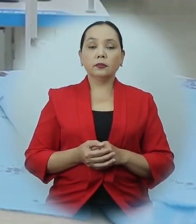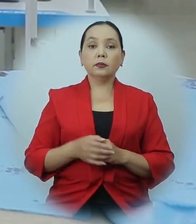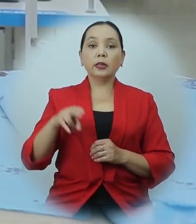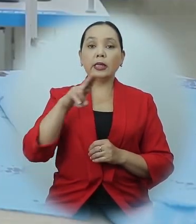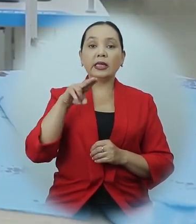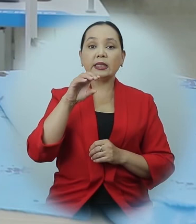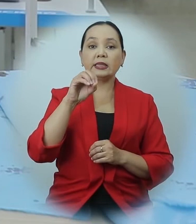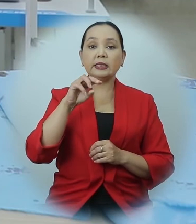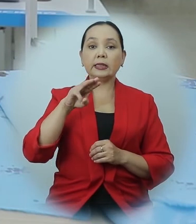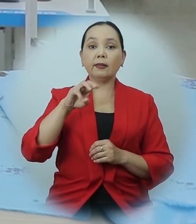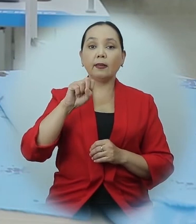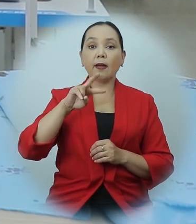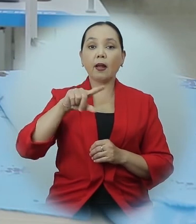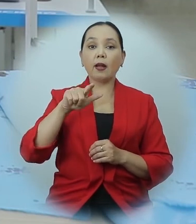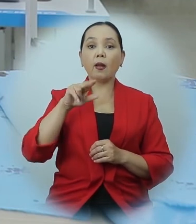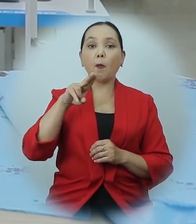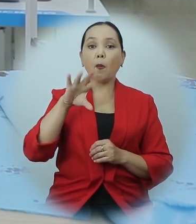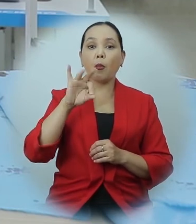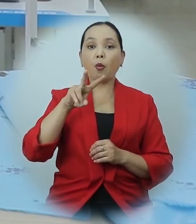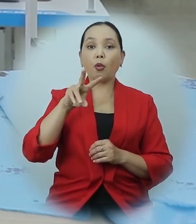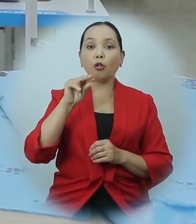Деталь полочки.